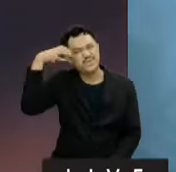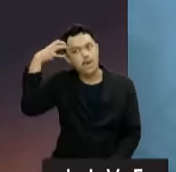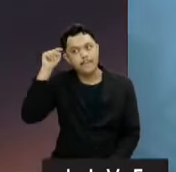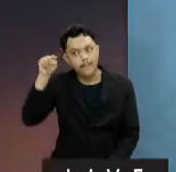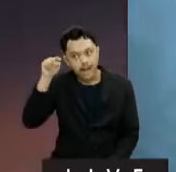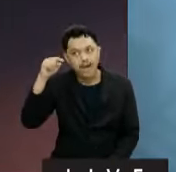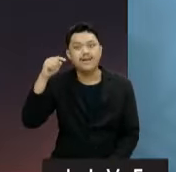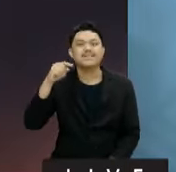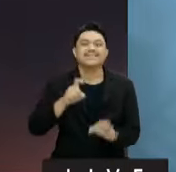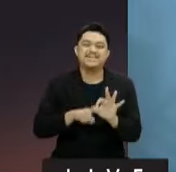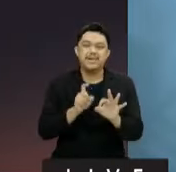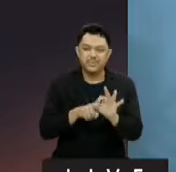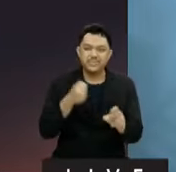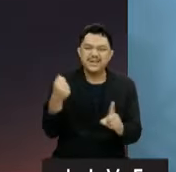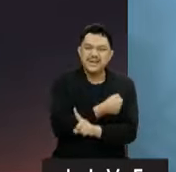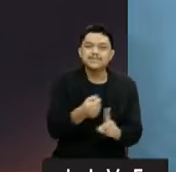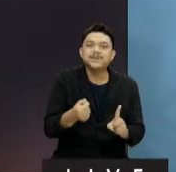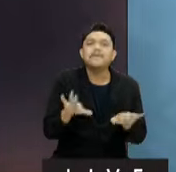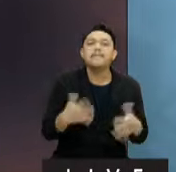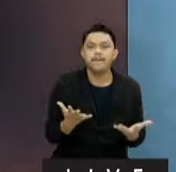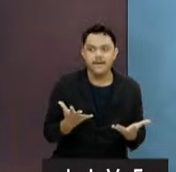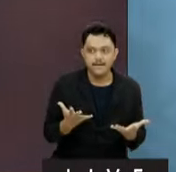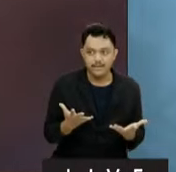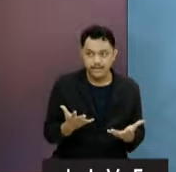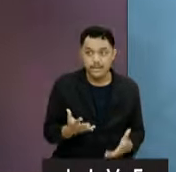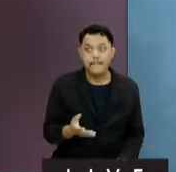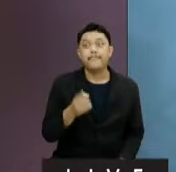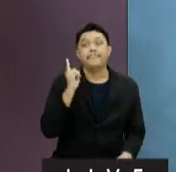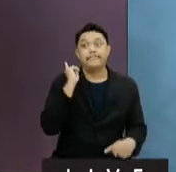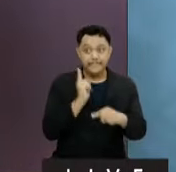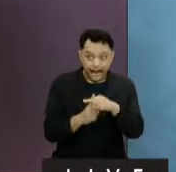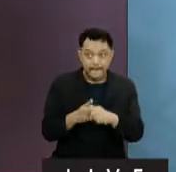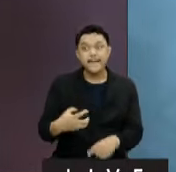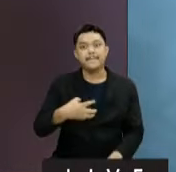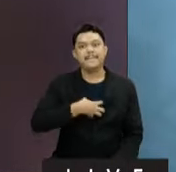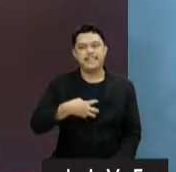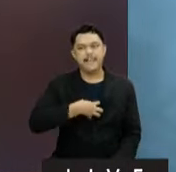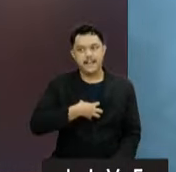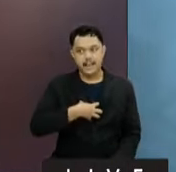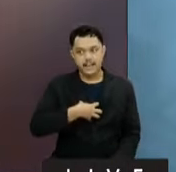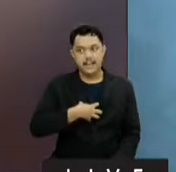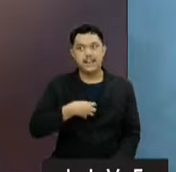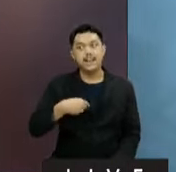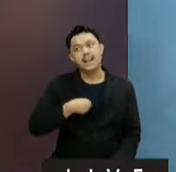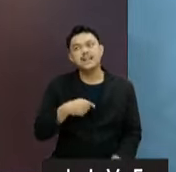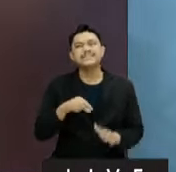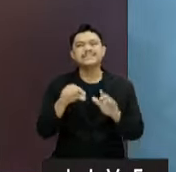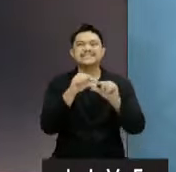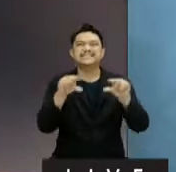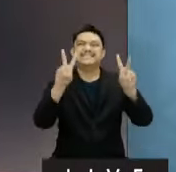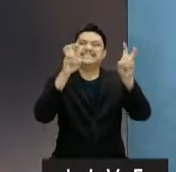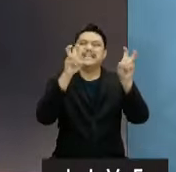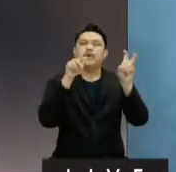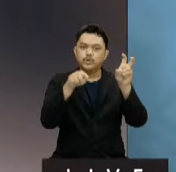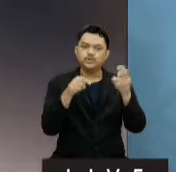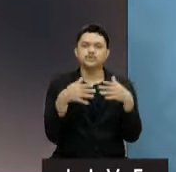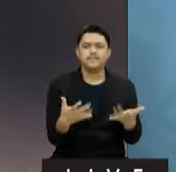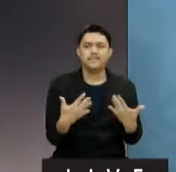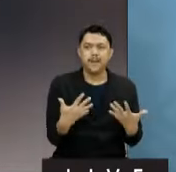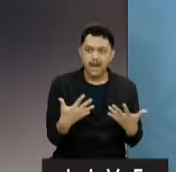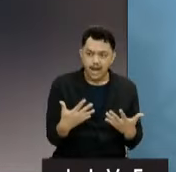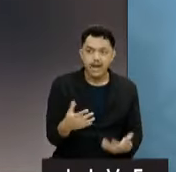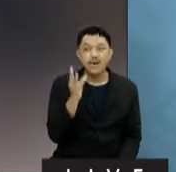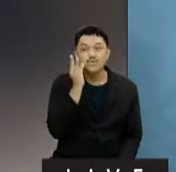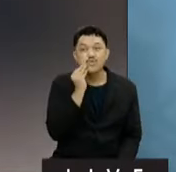dengan kondisi mentalnya dia sendiri begitu. Kalau dia memang ya 14 tahun itu kan masih sangat rentan ya, masih sangat